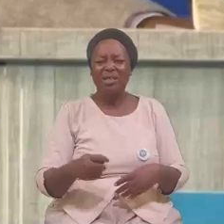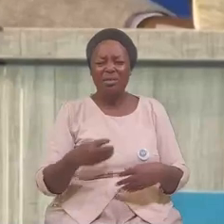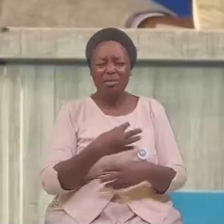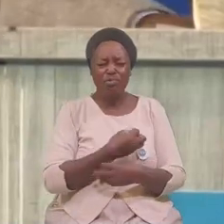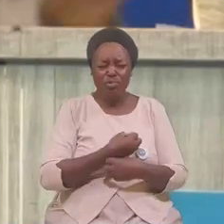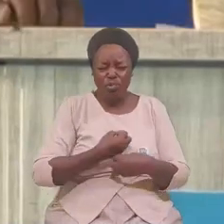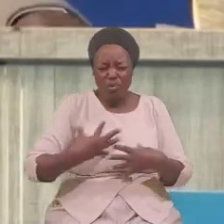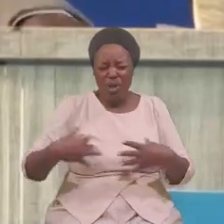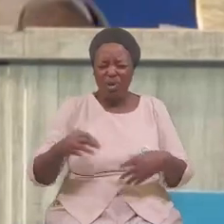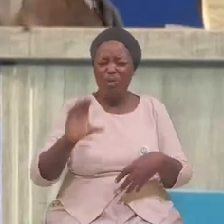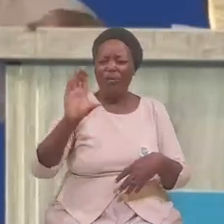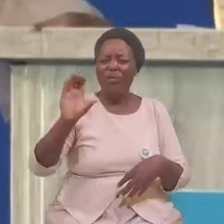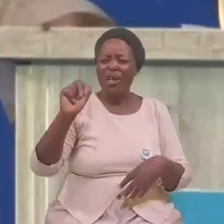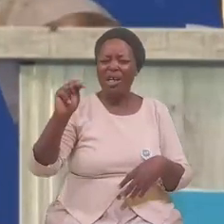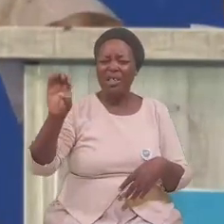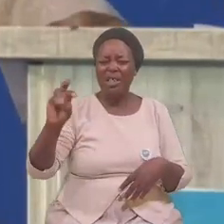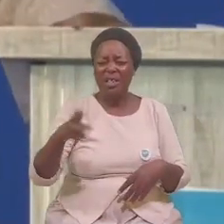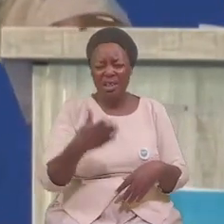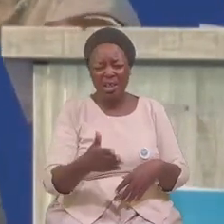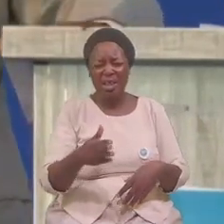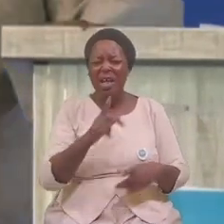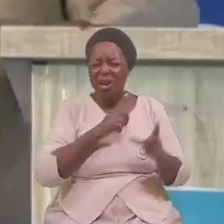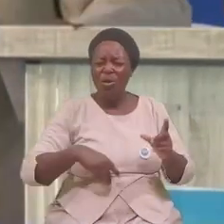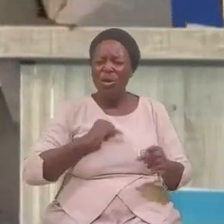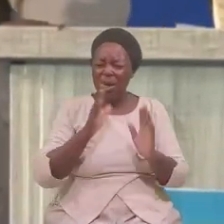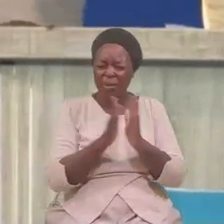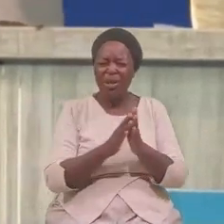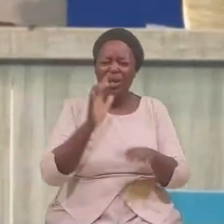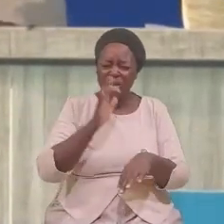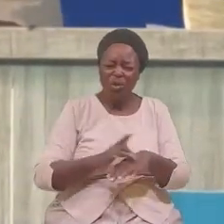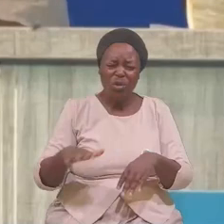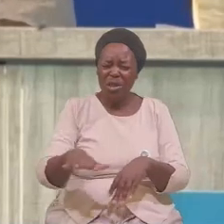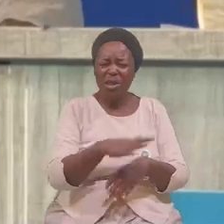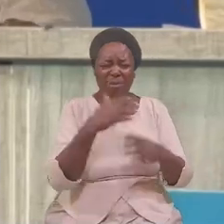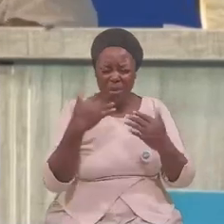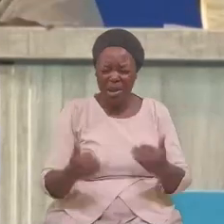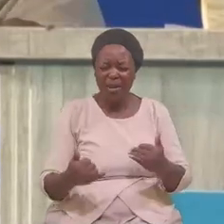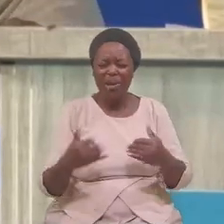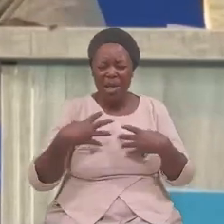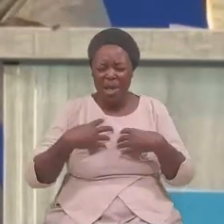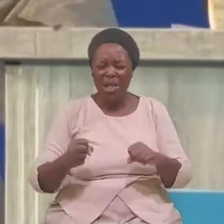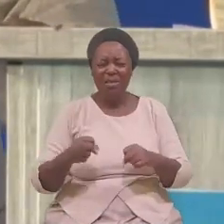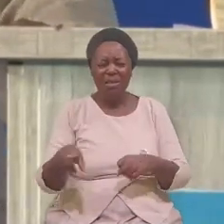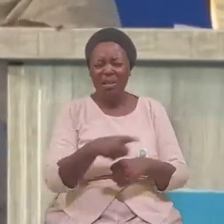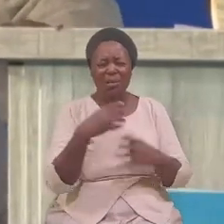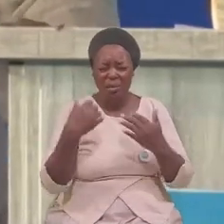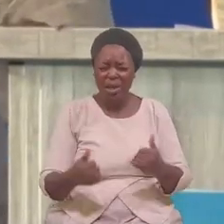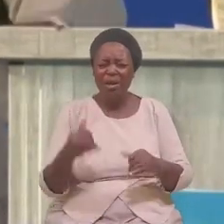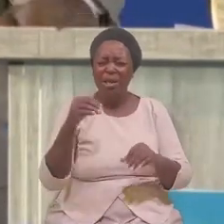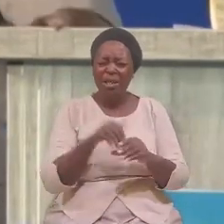l'enflement, les tumeurs de cancer, je prie, touche-les maintenant, guéris-les maintenant, au nom